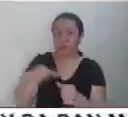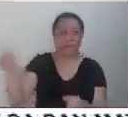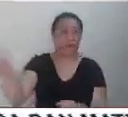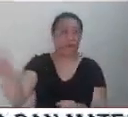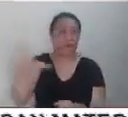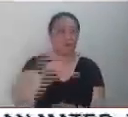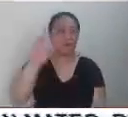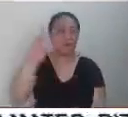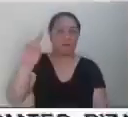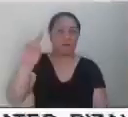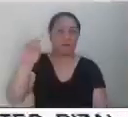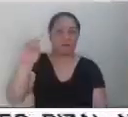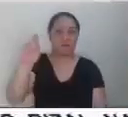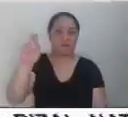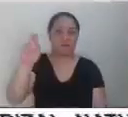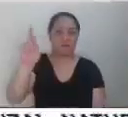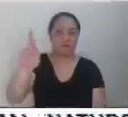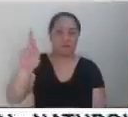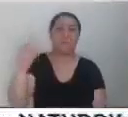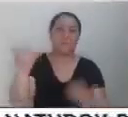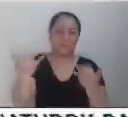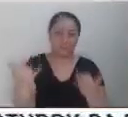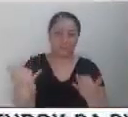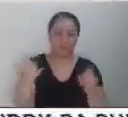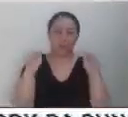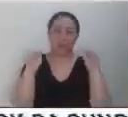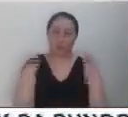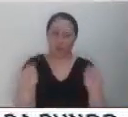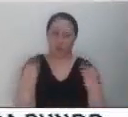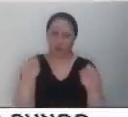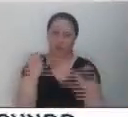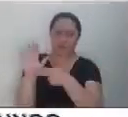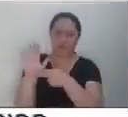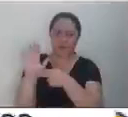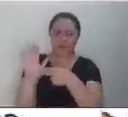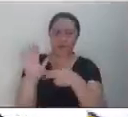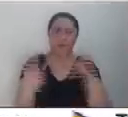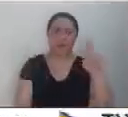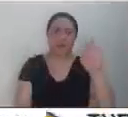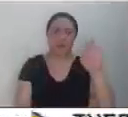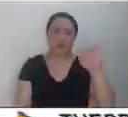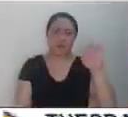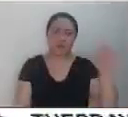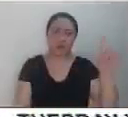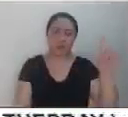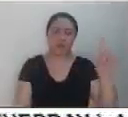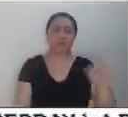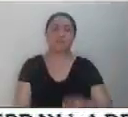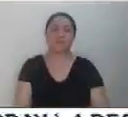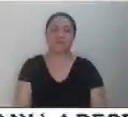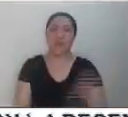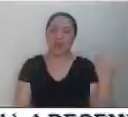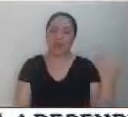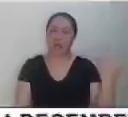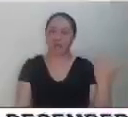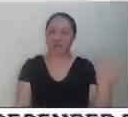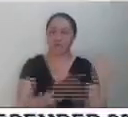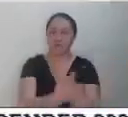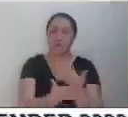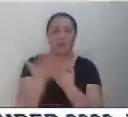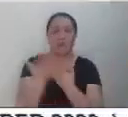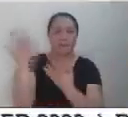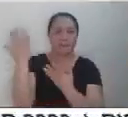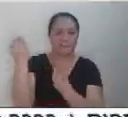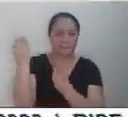po. Good morning sa mga tagapakinig. Opo. This is Aljo Bendio, Attorney, with Diane Kirer sa PTV.